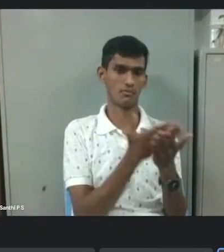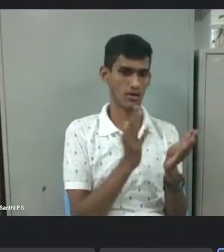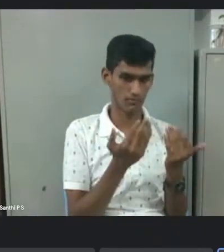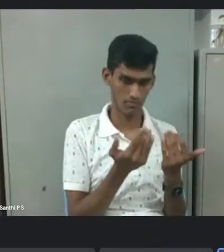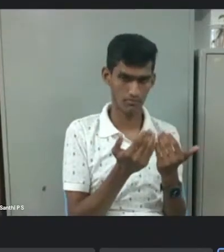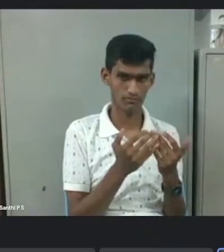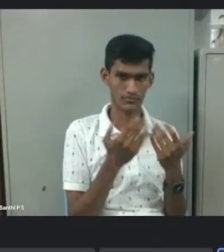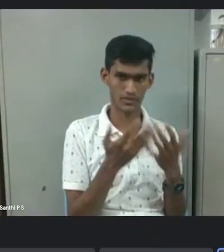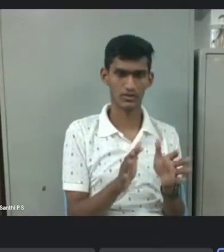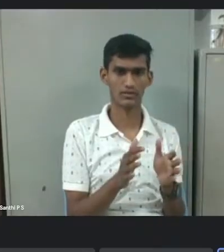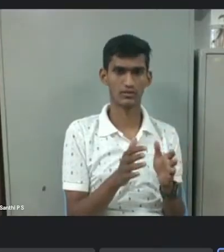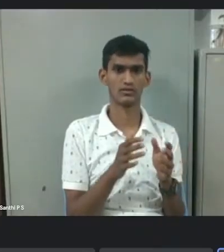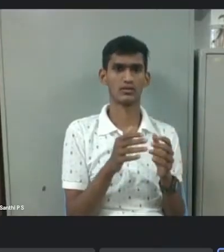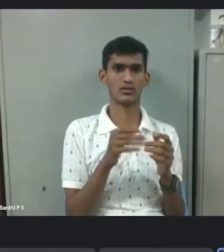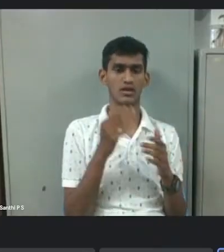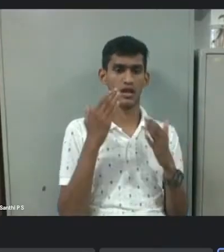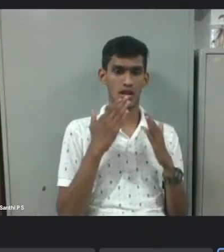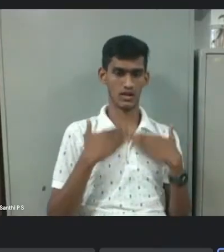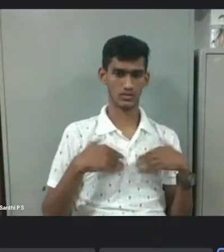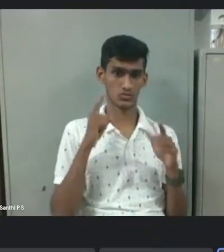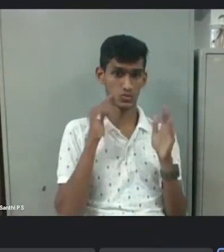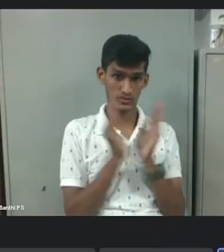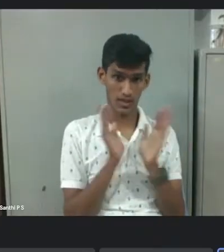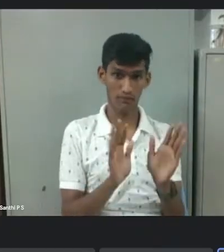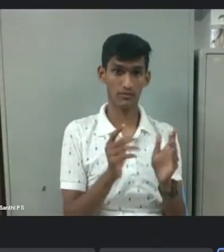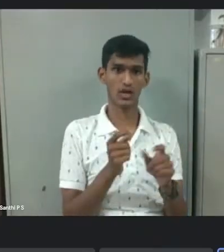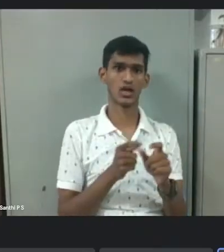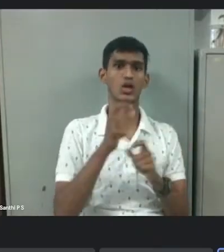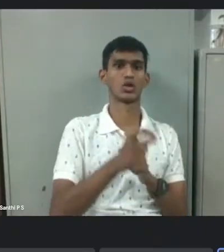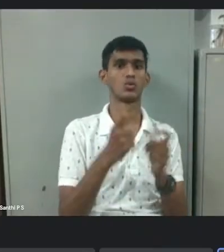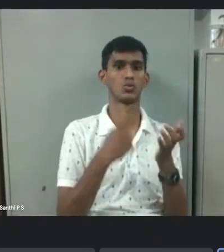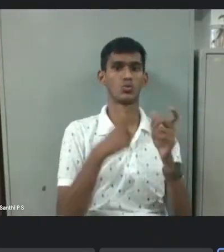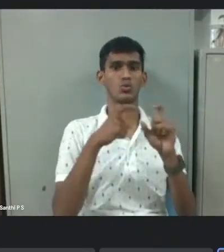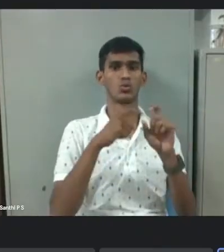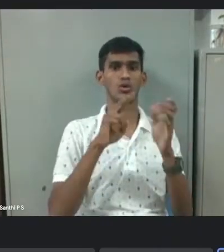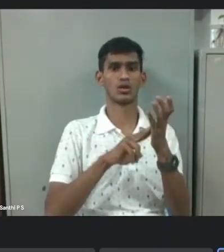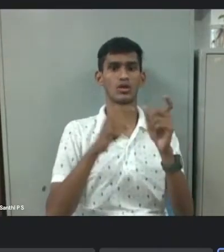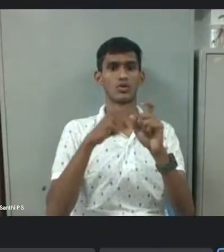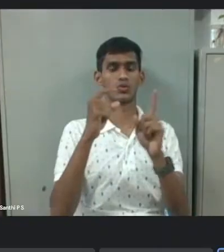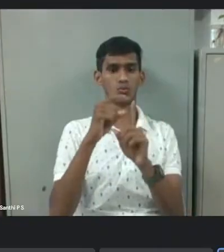ഉള്ള ആൾക്കാരാണെങ്കിൽ റിന്യൂവലിനോ ഉള്ള സാധ്യത ഉള്ള സമയമാണ്.